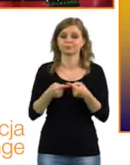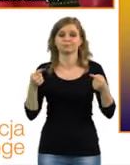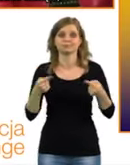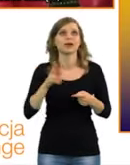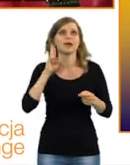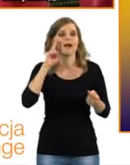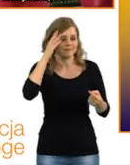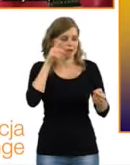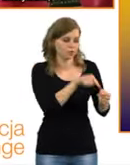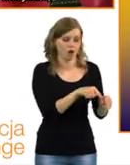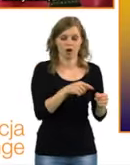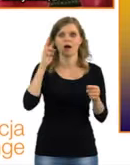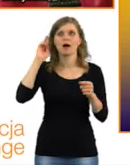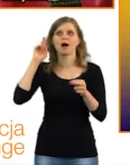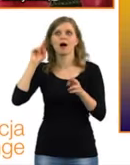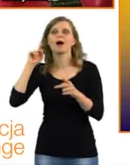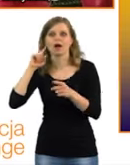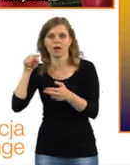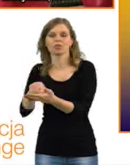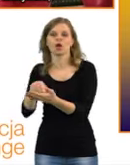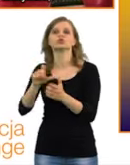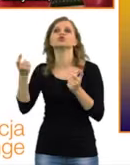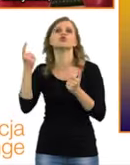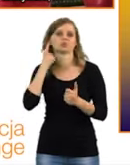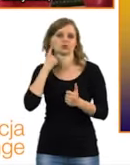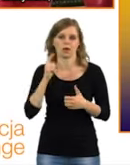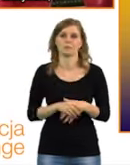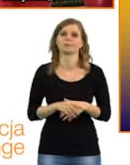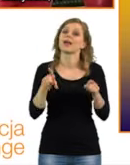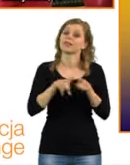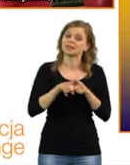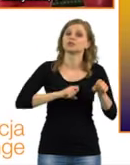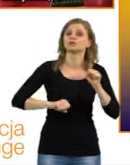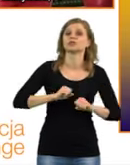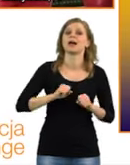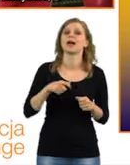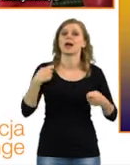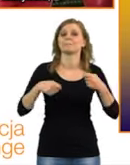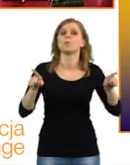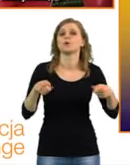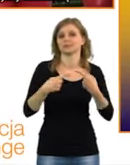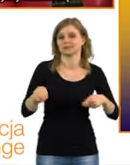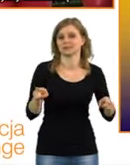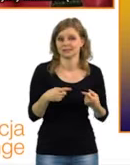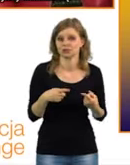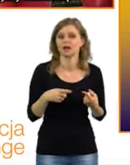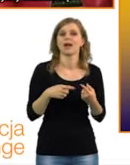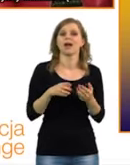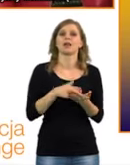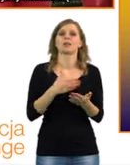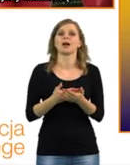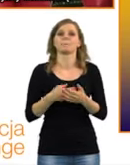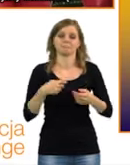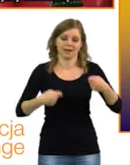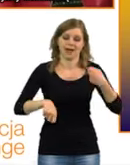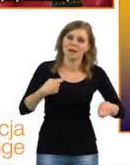identyfikować dźwięki, które usłyszały. Również ćwiczymy na instrumentach muzycznych, na